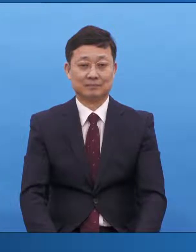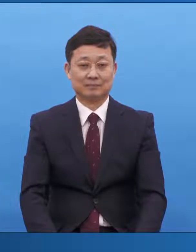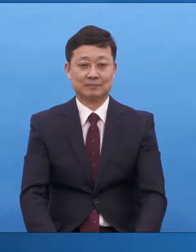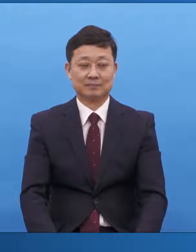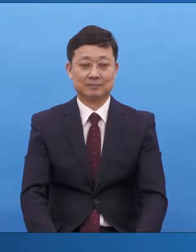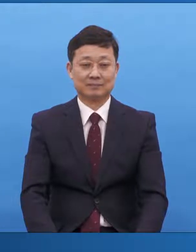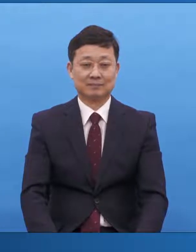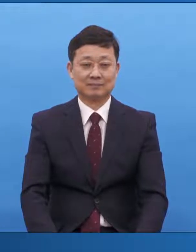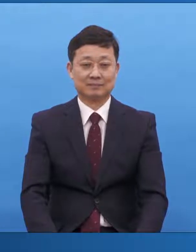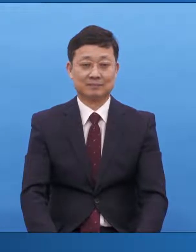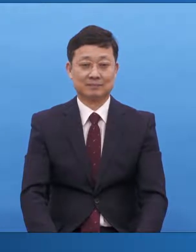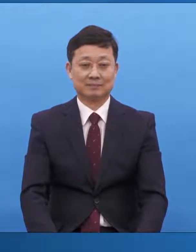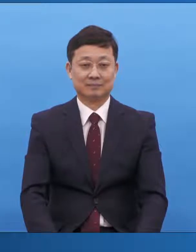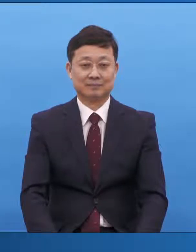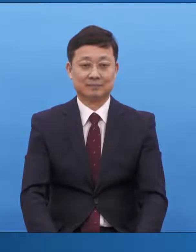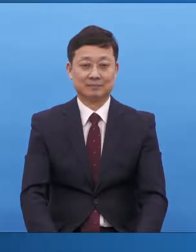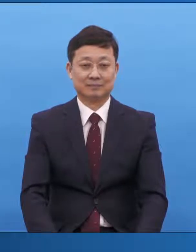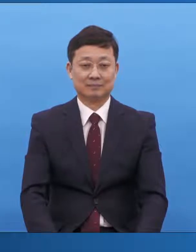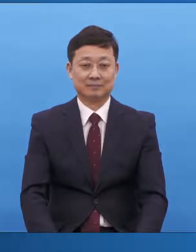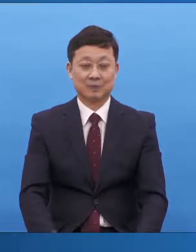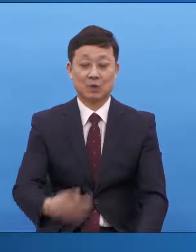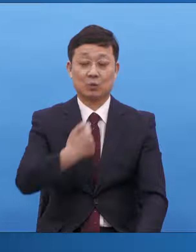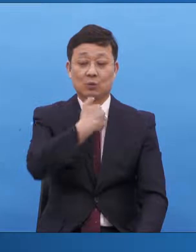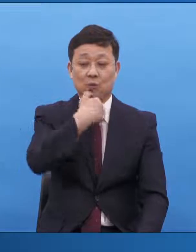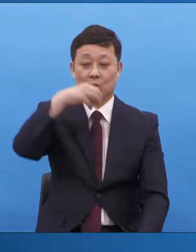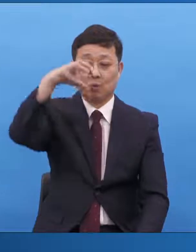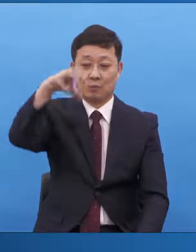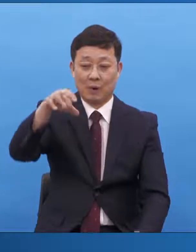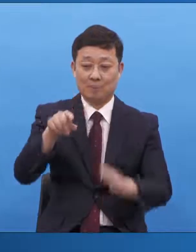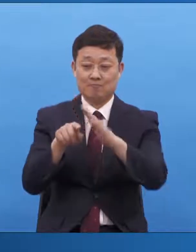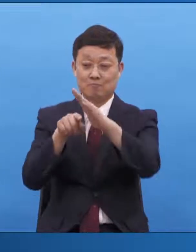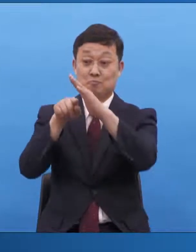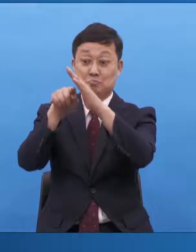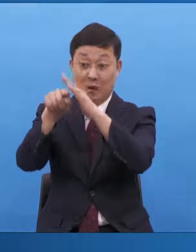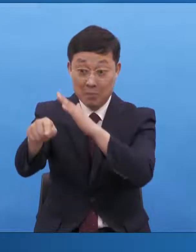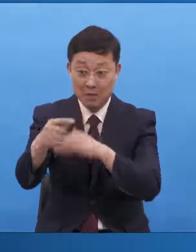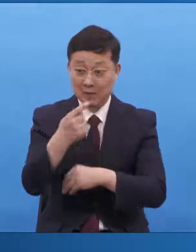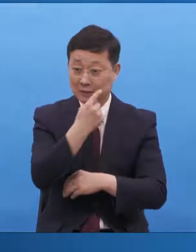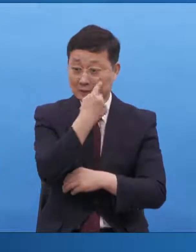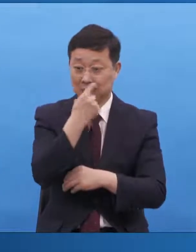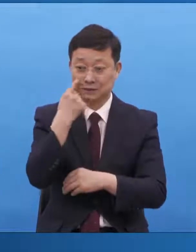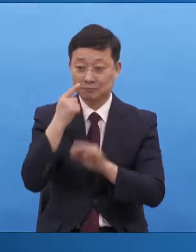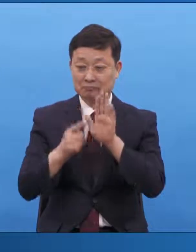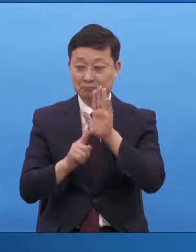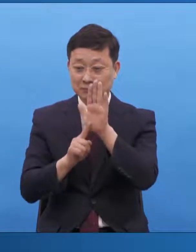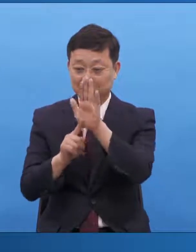로마에서도 증거해야 하리라. You must testify also in Rome.